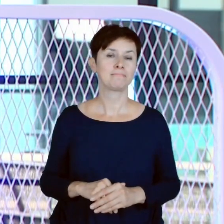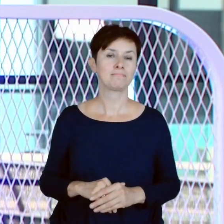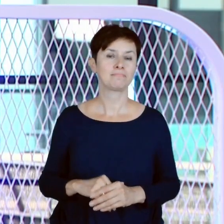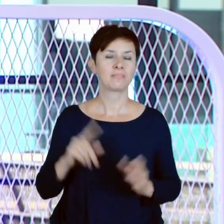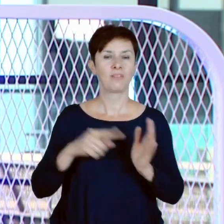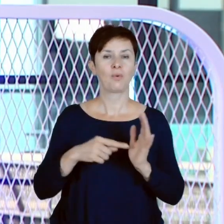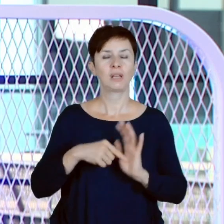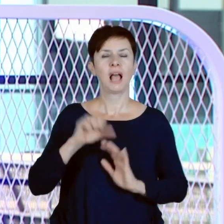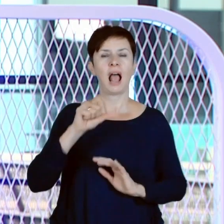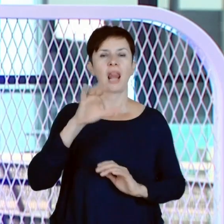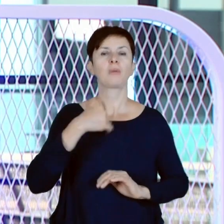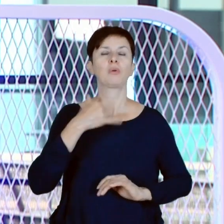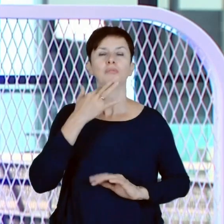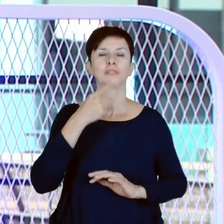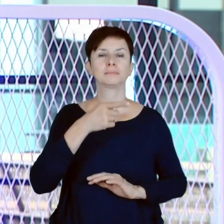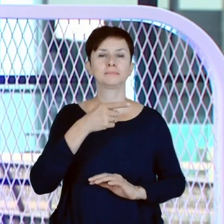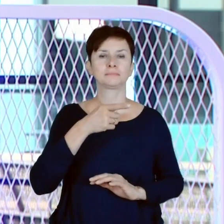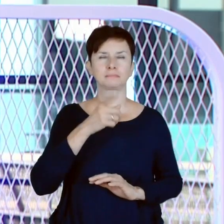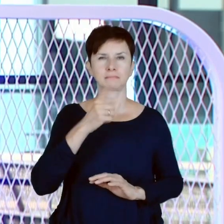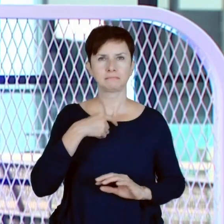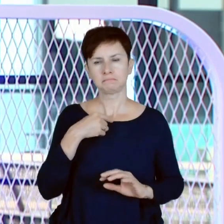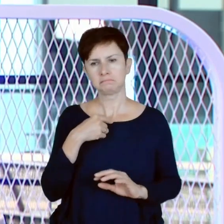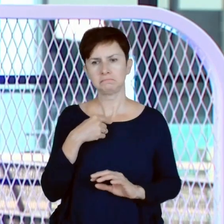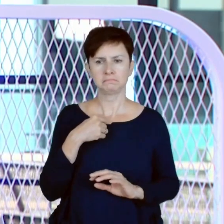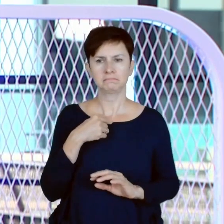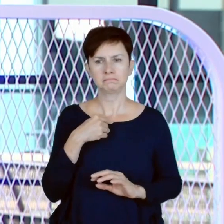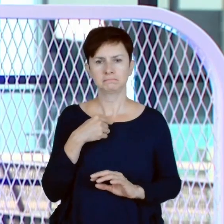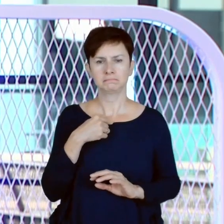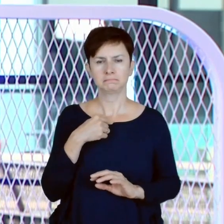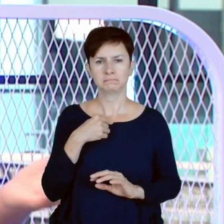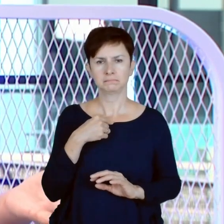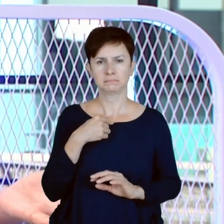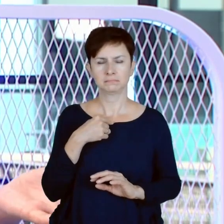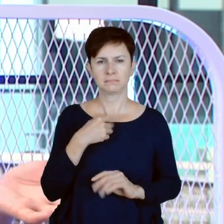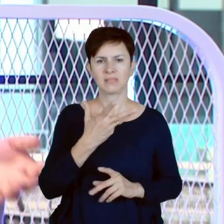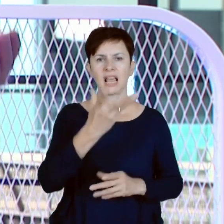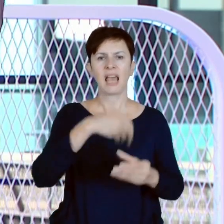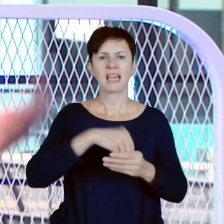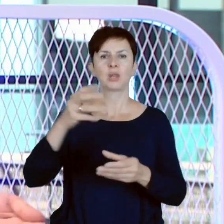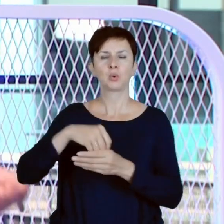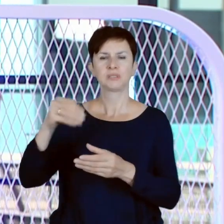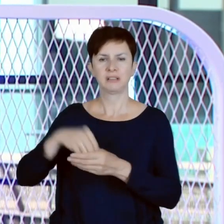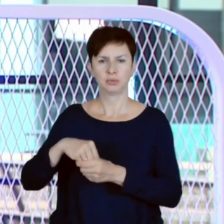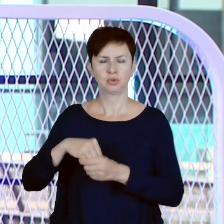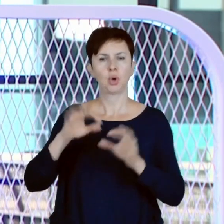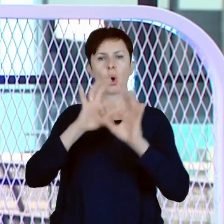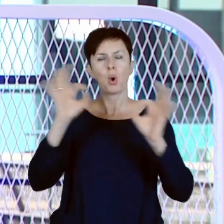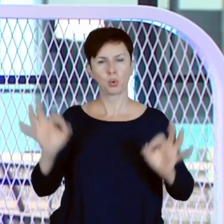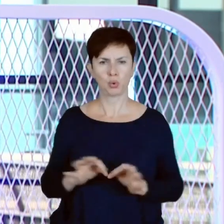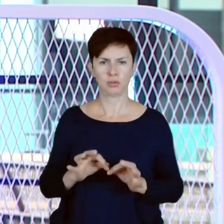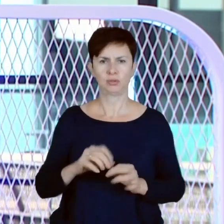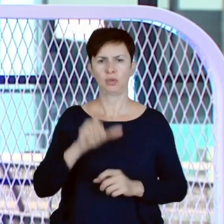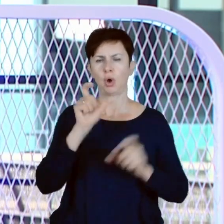zdałam sobie sprawę z tego, że inkluzywność, w ogóle, czyli osoby